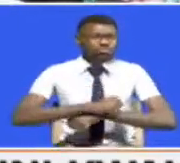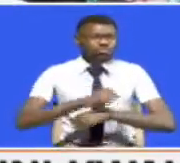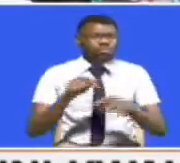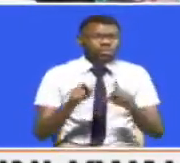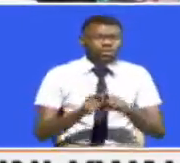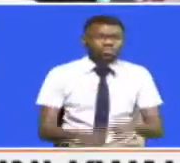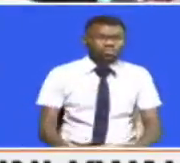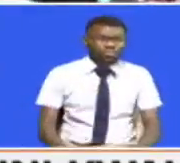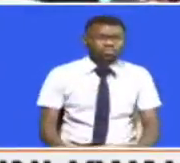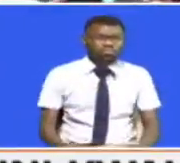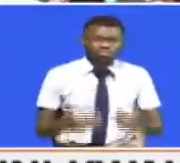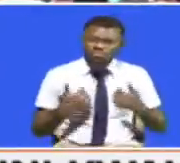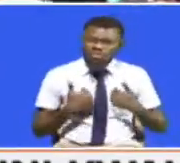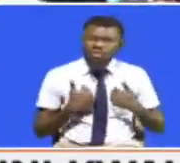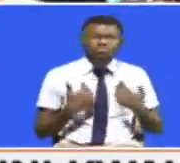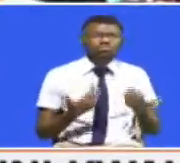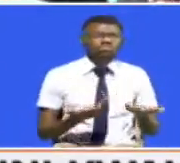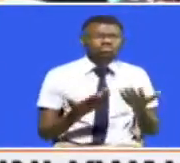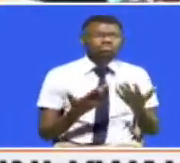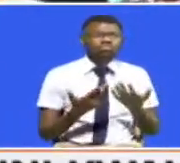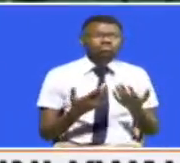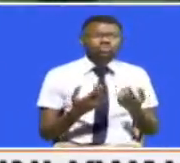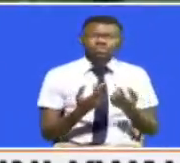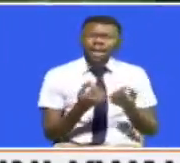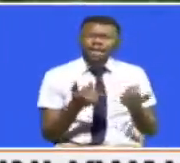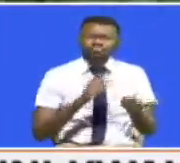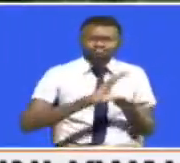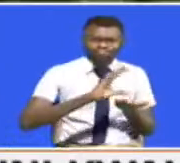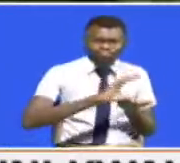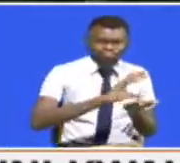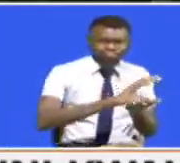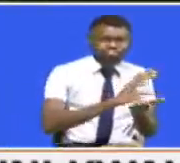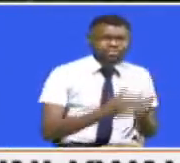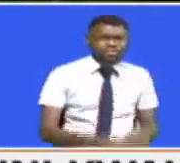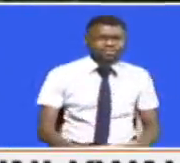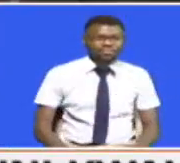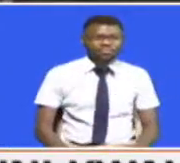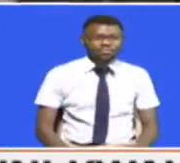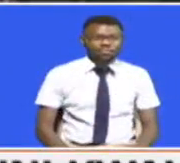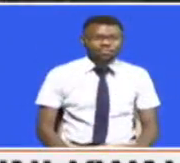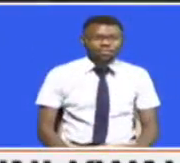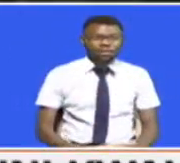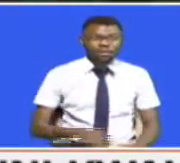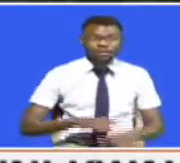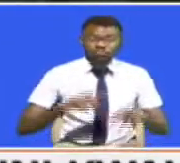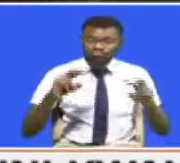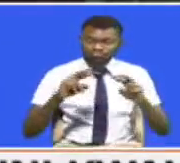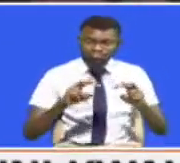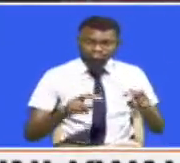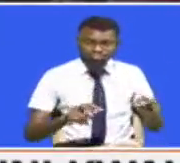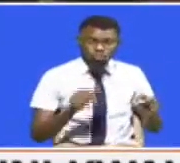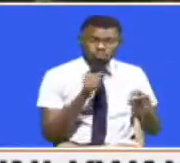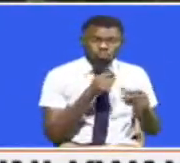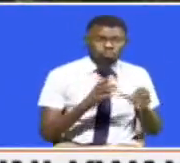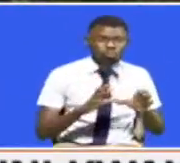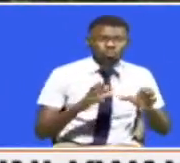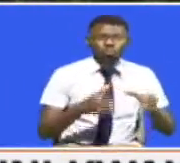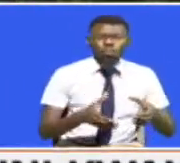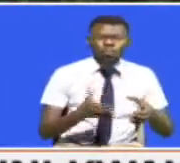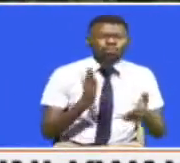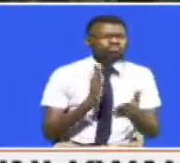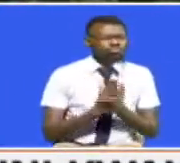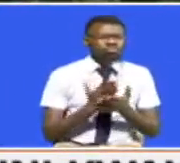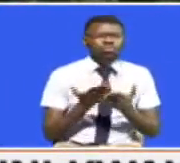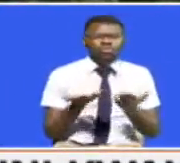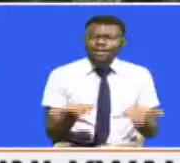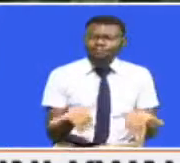maji ambayo yanasambazwa katika maeneo ya vijiji vyetu. Kwa ajili ya ule utafiti kidogo, wazee walikuwa wanangara.